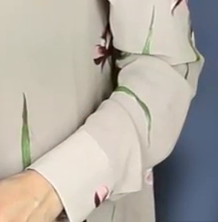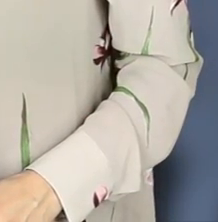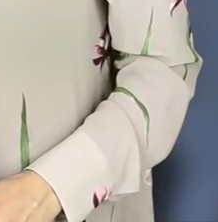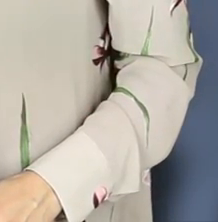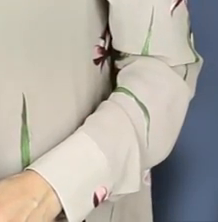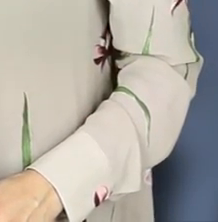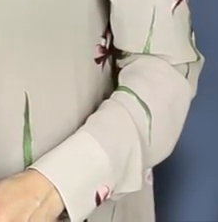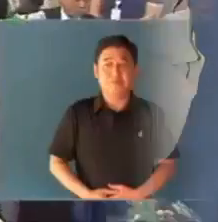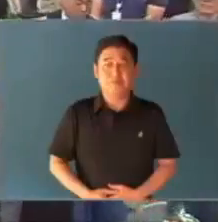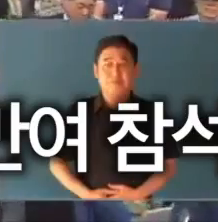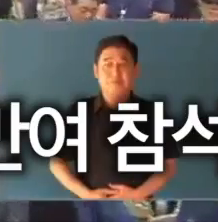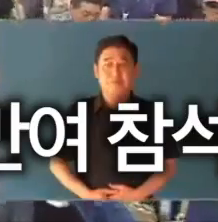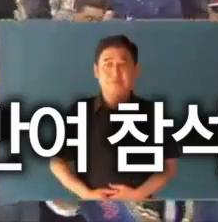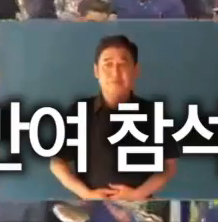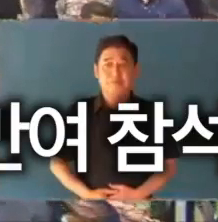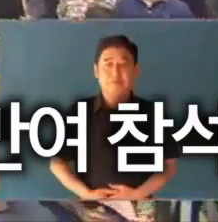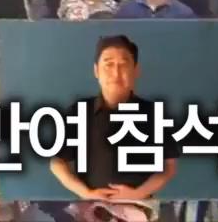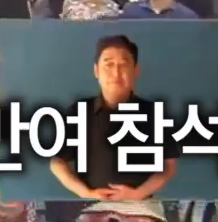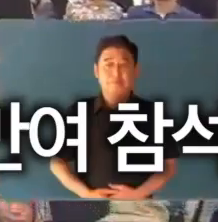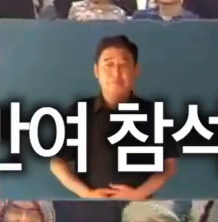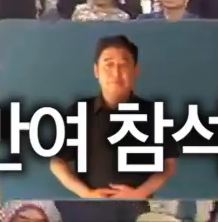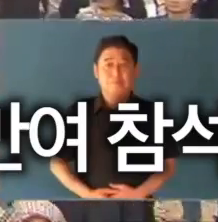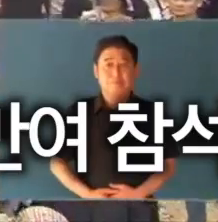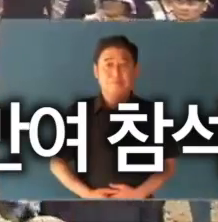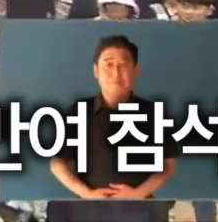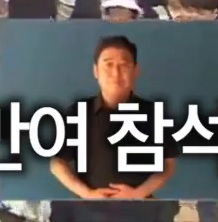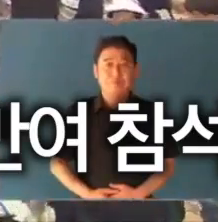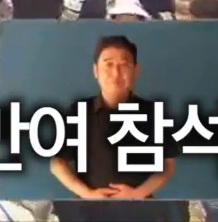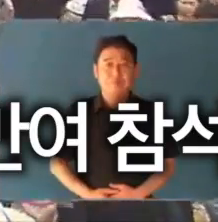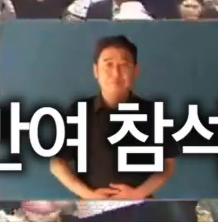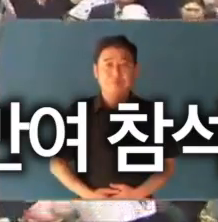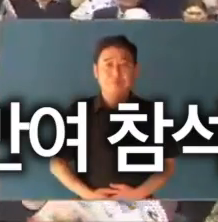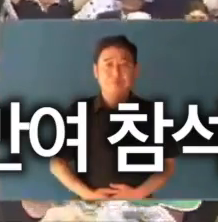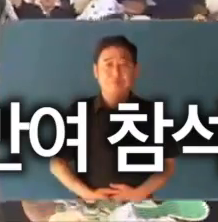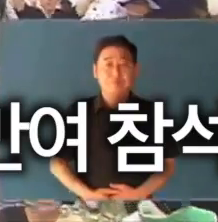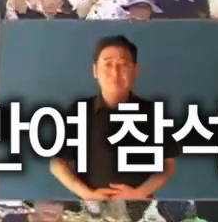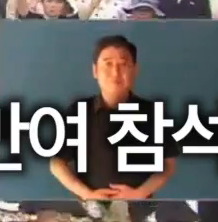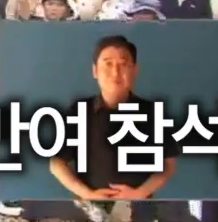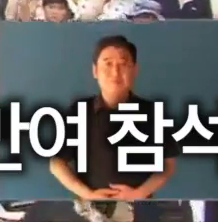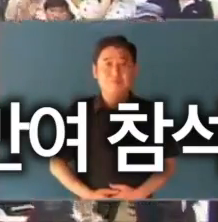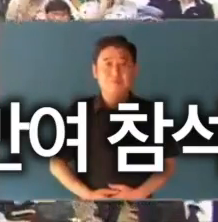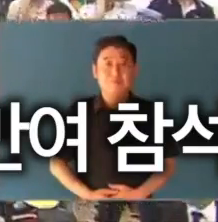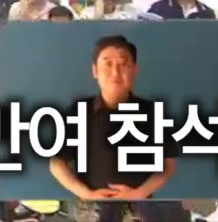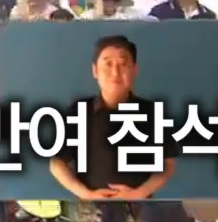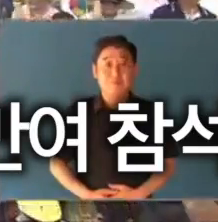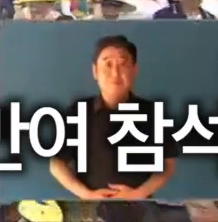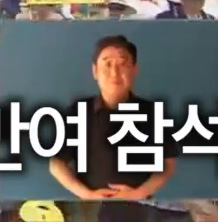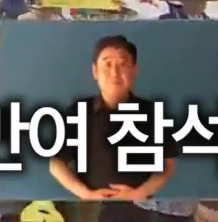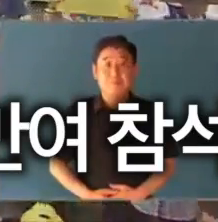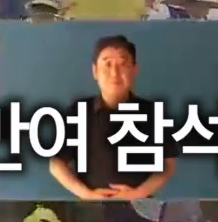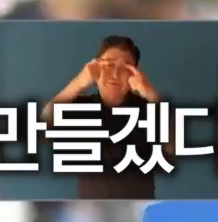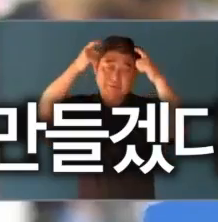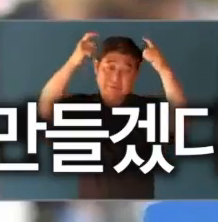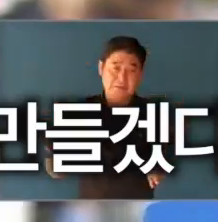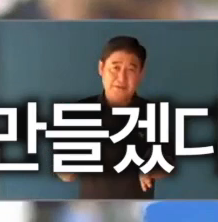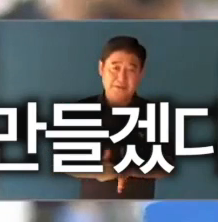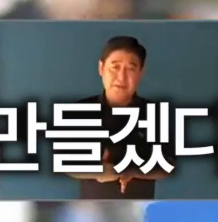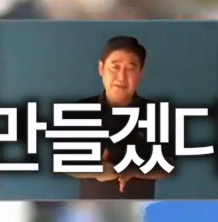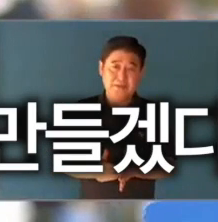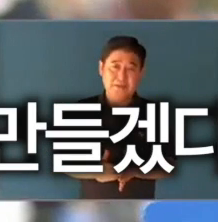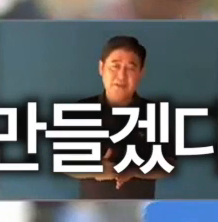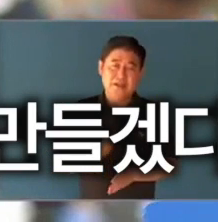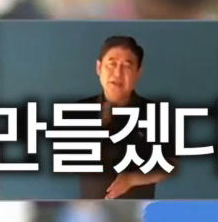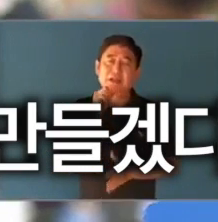뉴스입니다. 노무현 전 대통령의 8주기 추도식이 열렸습니다. 2만여 명의 시민들이 참여했습니다. 문재인